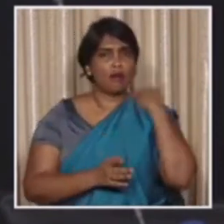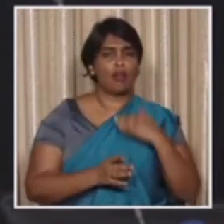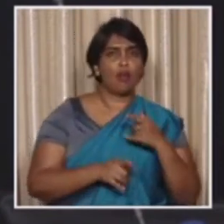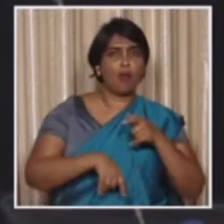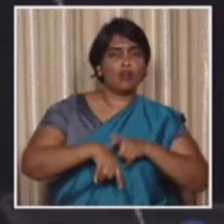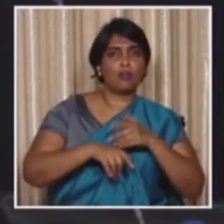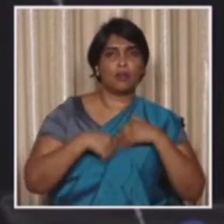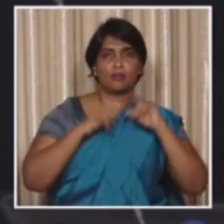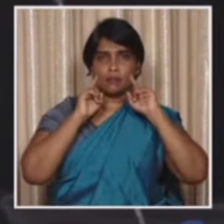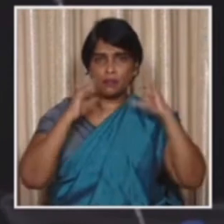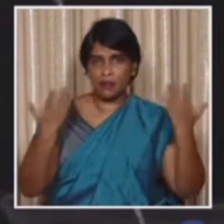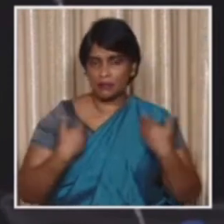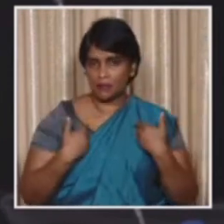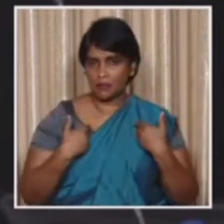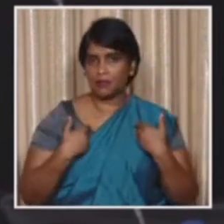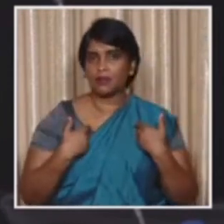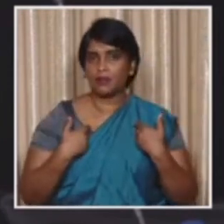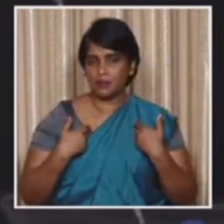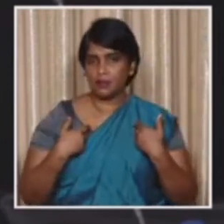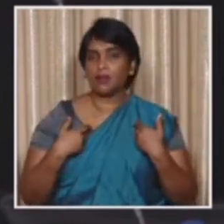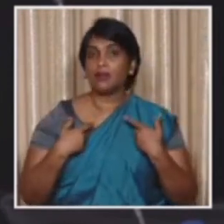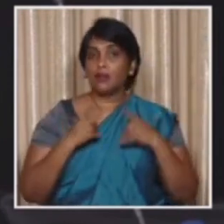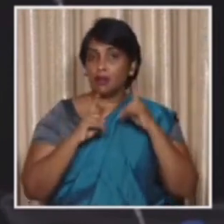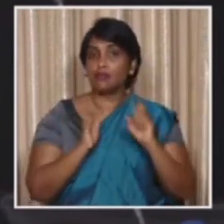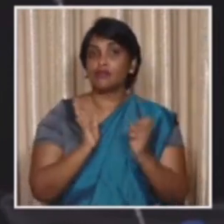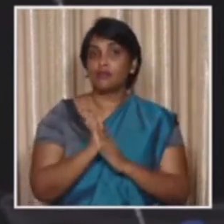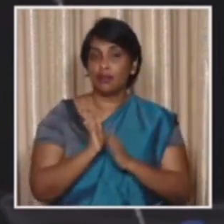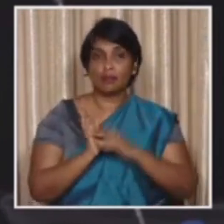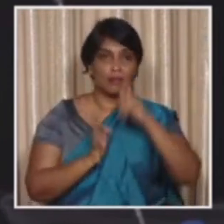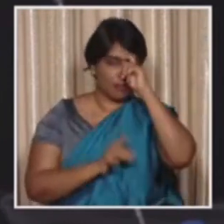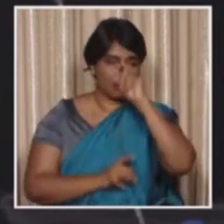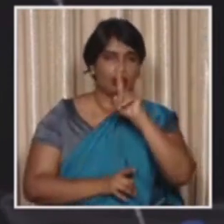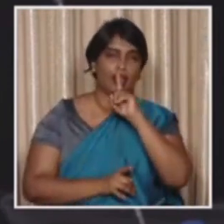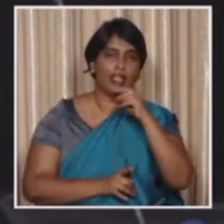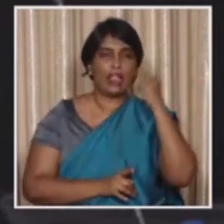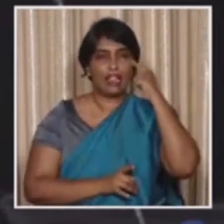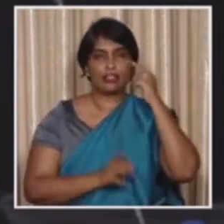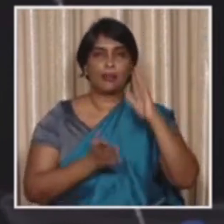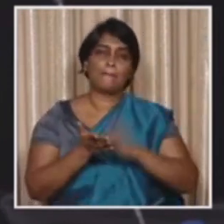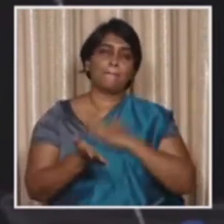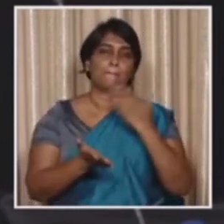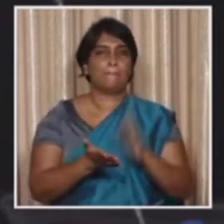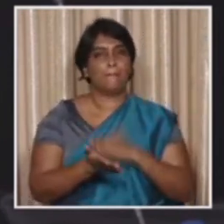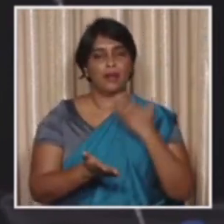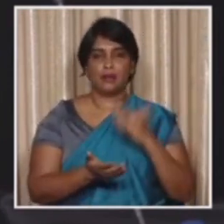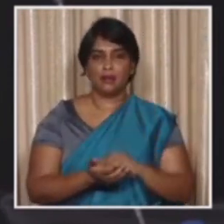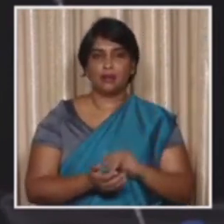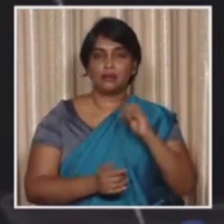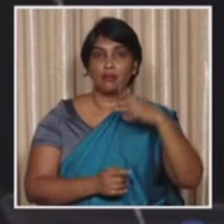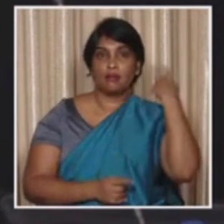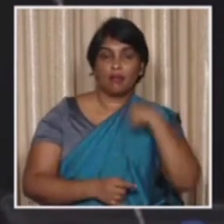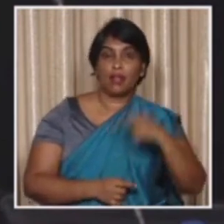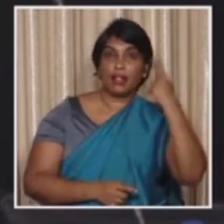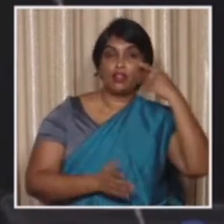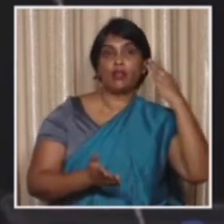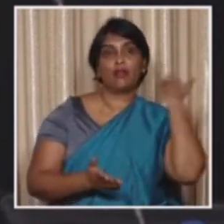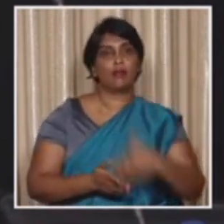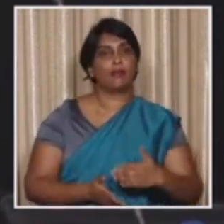dan nih. Ya komisi memang hatur tiket itu nih butter gai, bella kapan itu nih bella